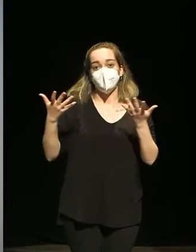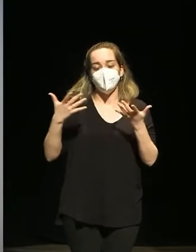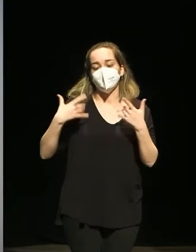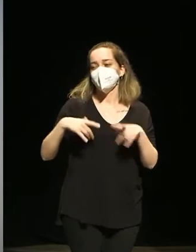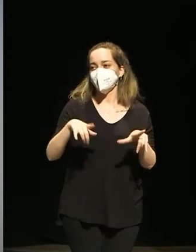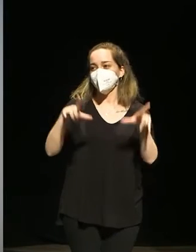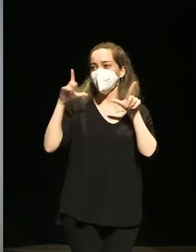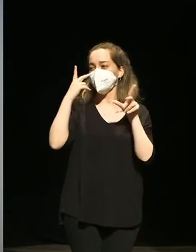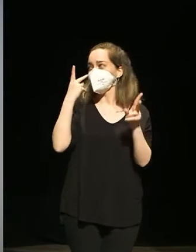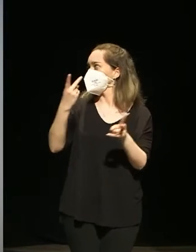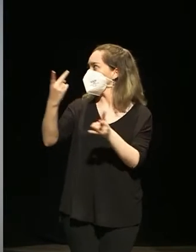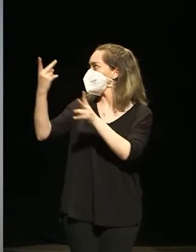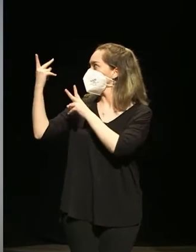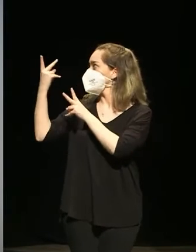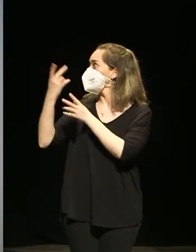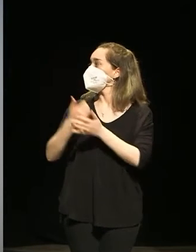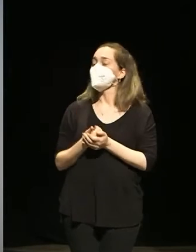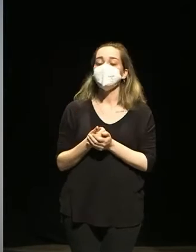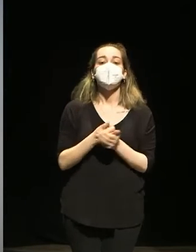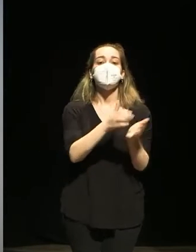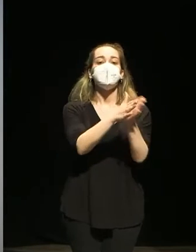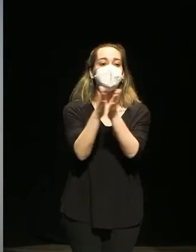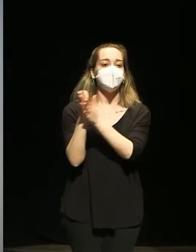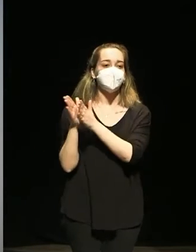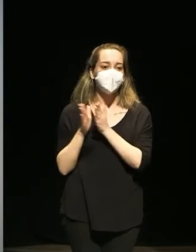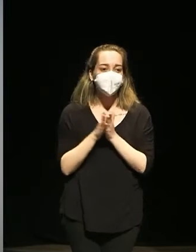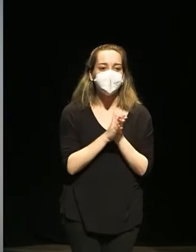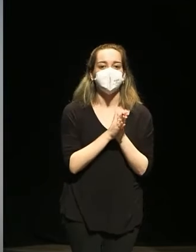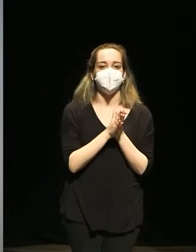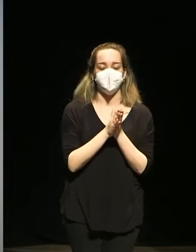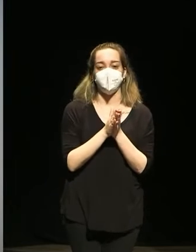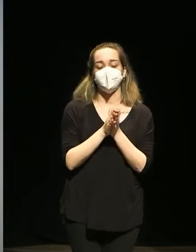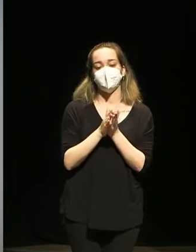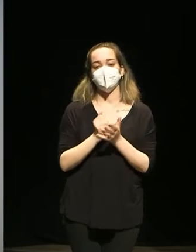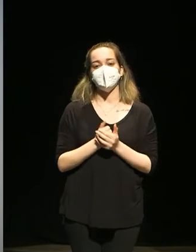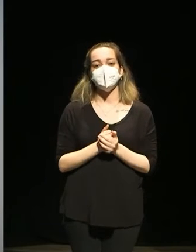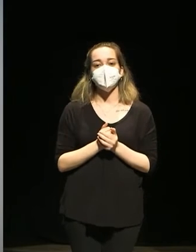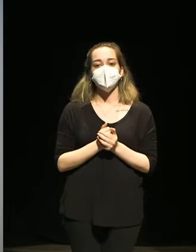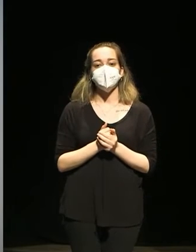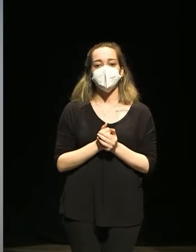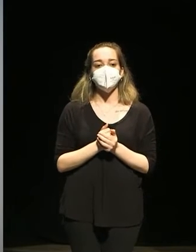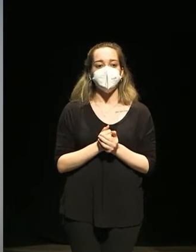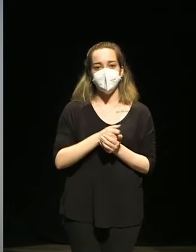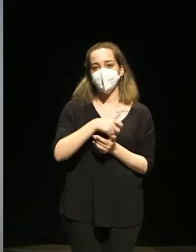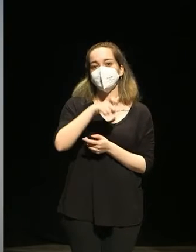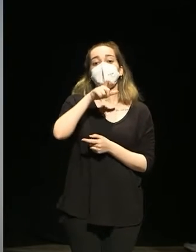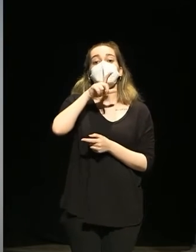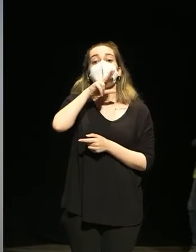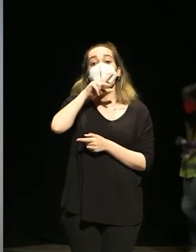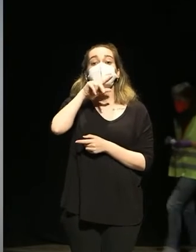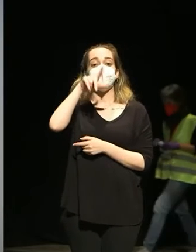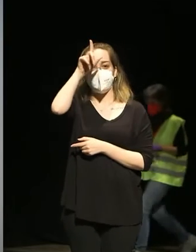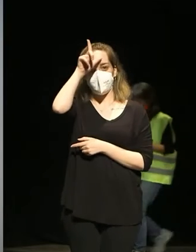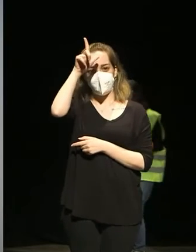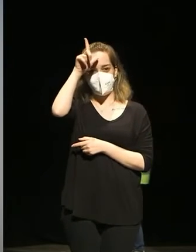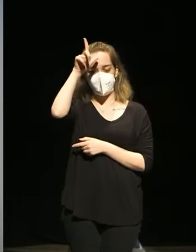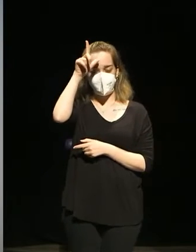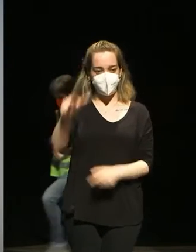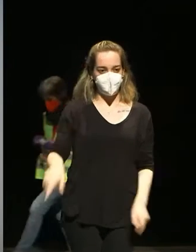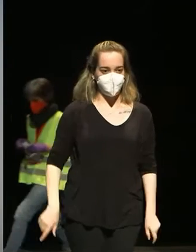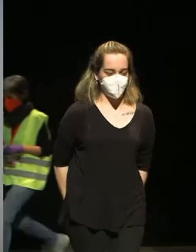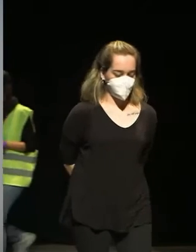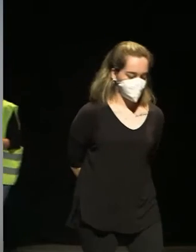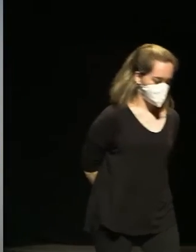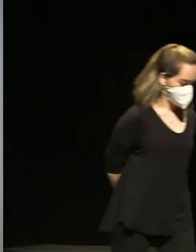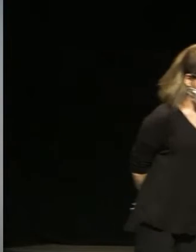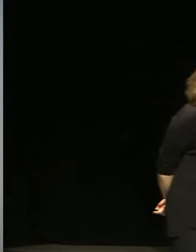Queridos colegas, die Pandemie hat viel von uns abverlangt. Ziel war für uns als DGB, Beschäftigung zu sichern.